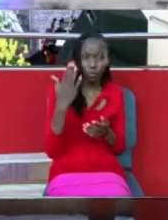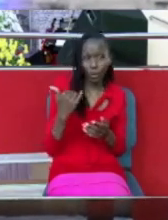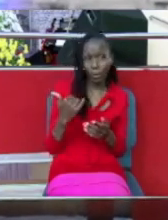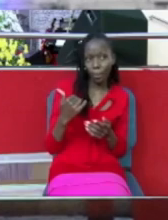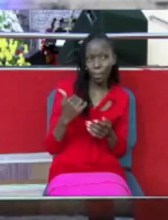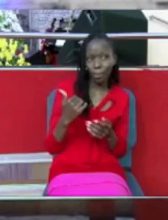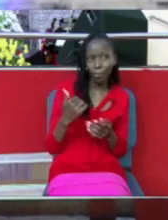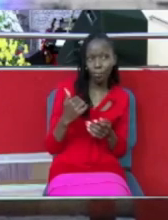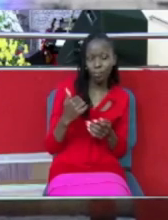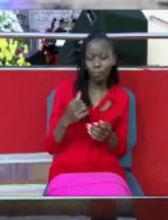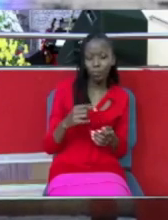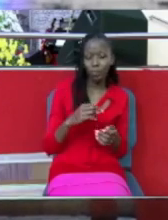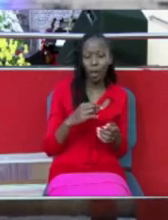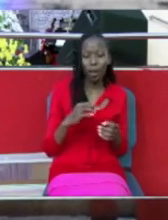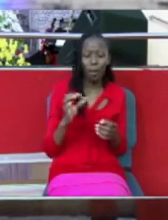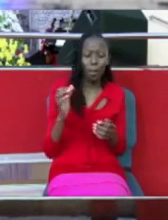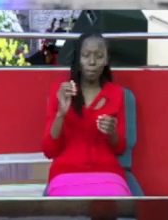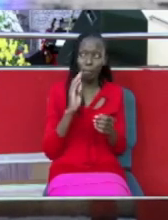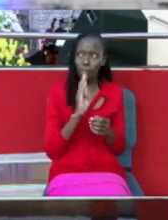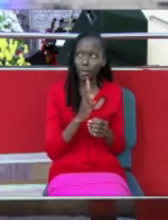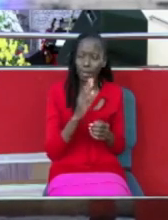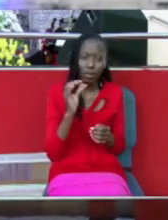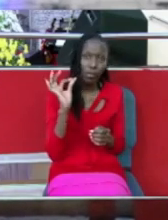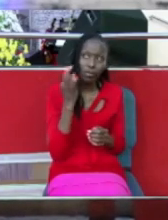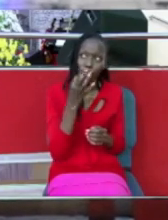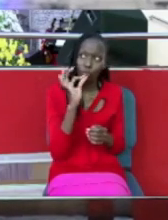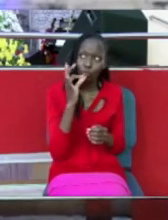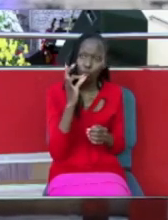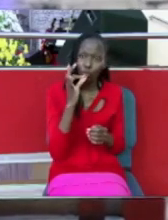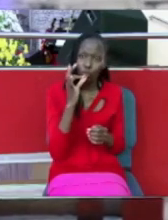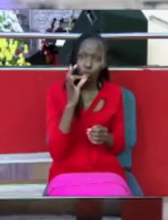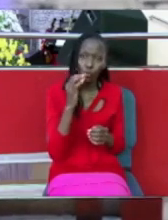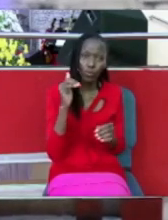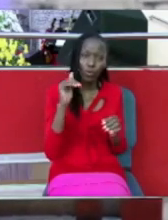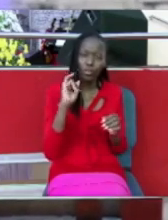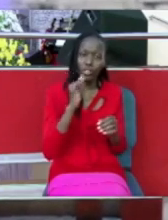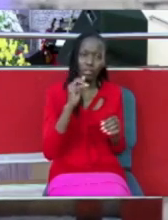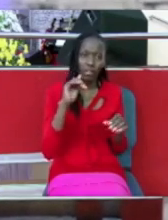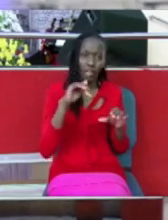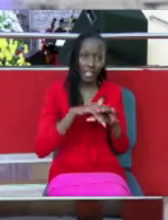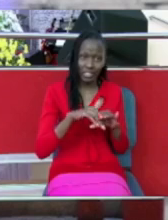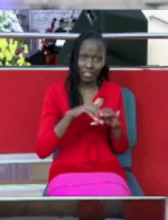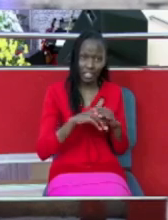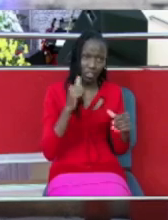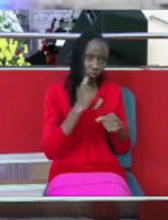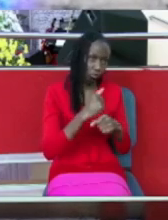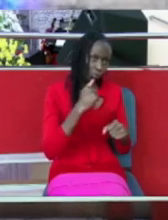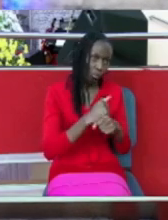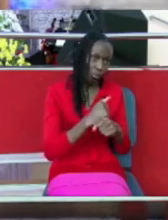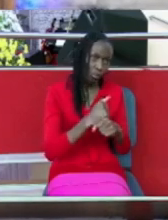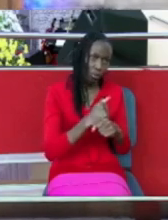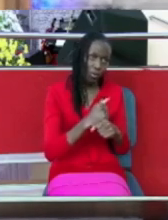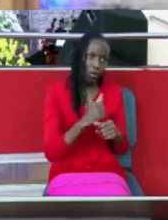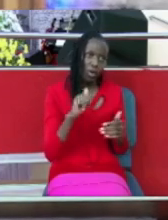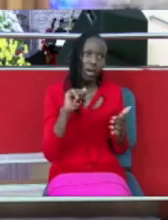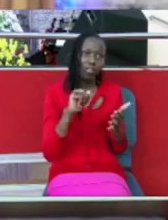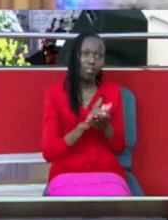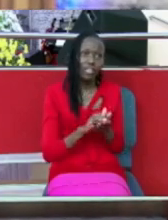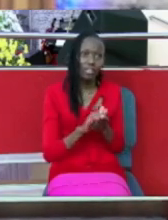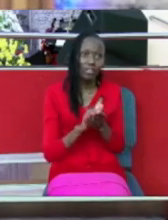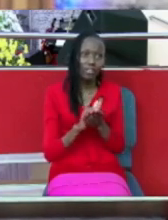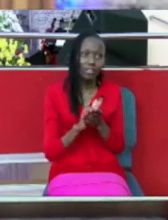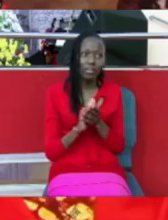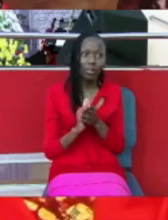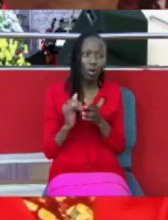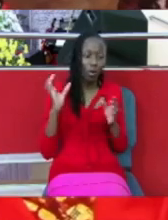Being fruitful is an inside job. Kuwa na mazao ni kazi ya ndani. That is a mystery of the kingdom. Hiyo